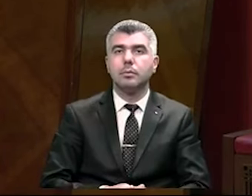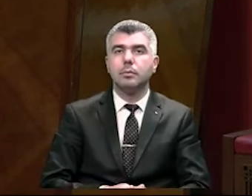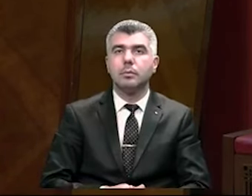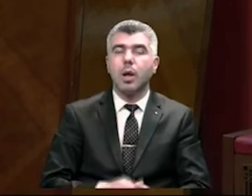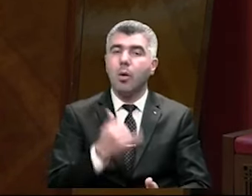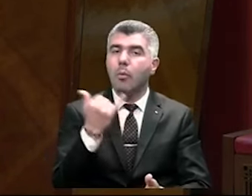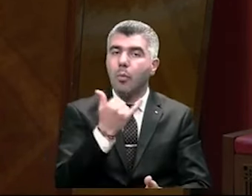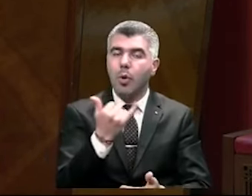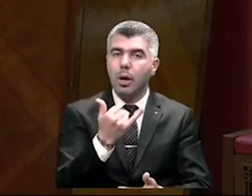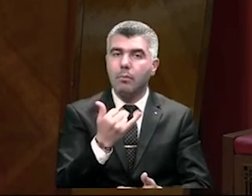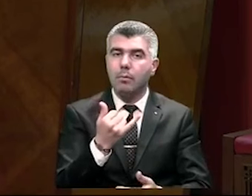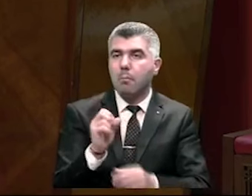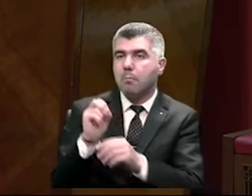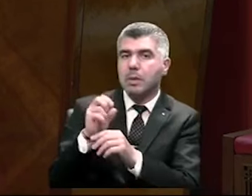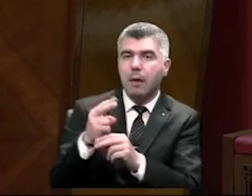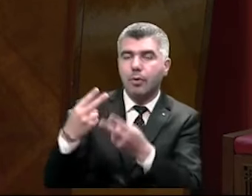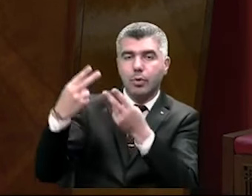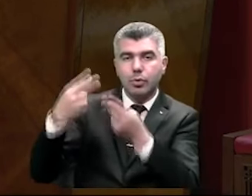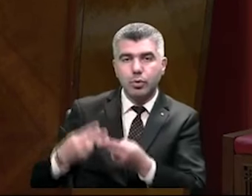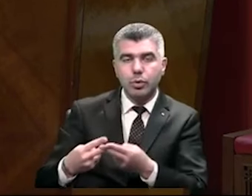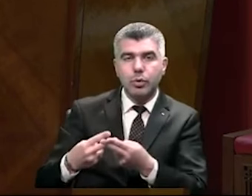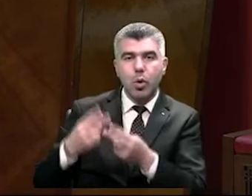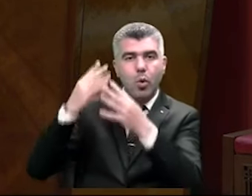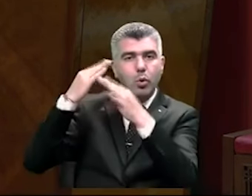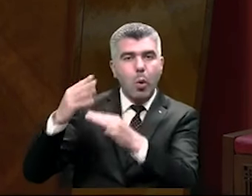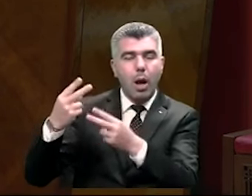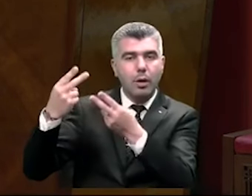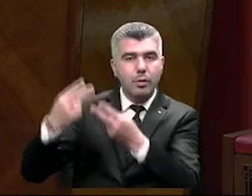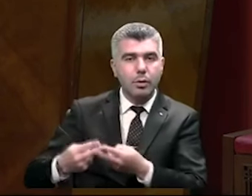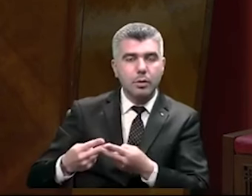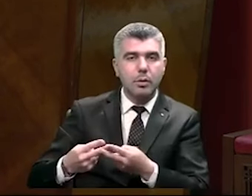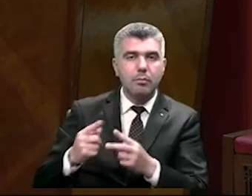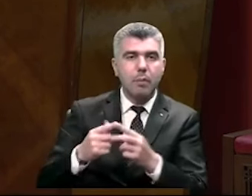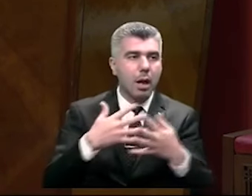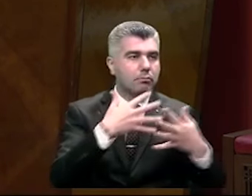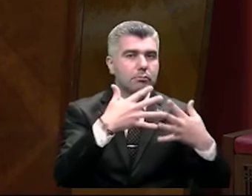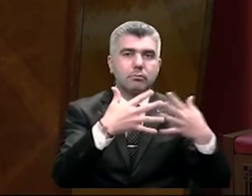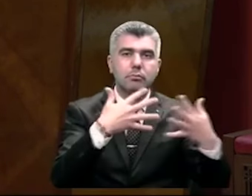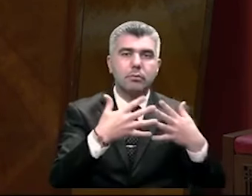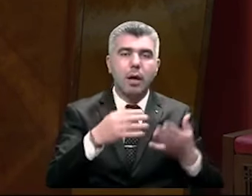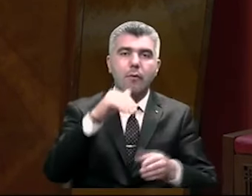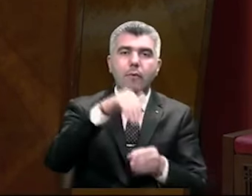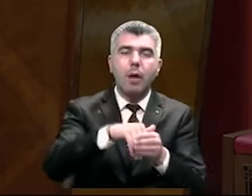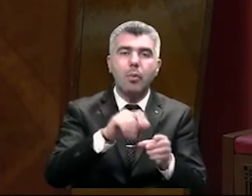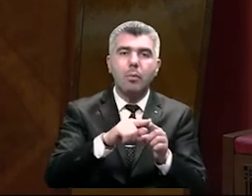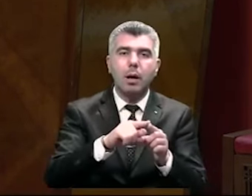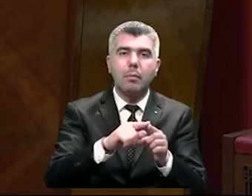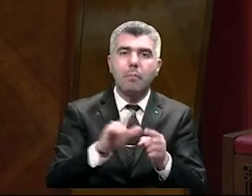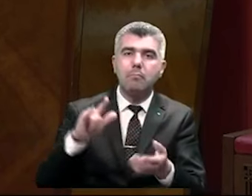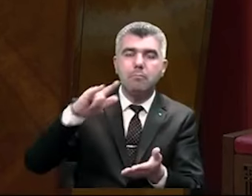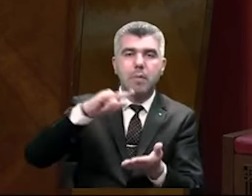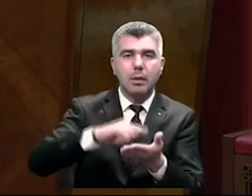اهم المستعملين ديال المطارات اللي هما السياح حسوا بواحد الجماليه داخل هذا المطار باش